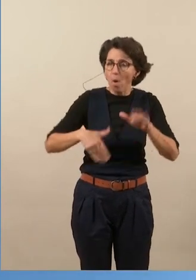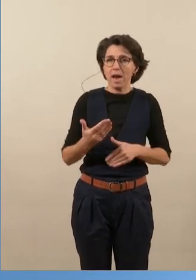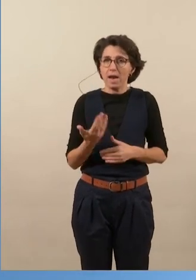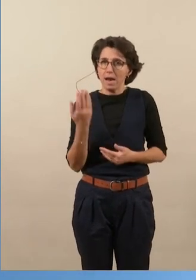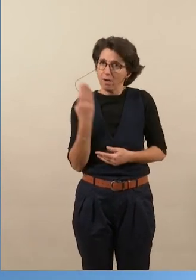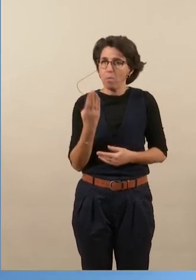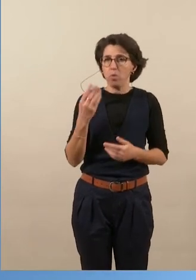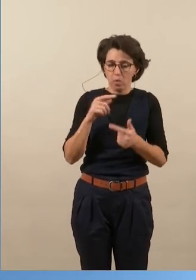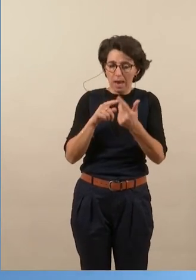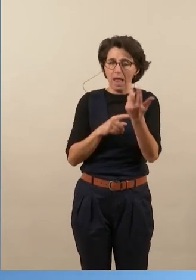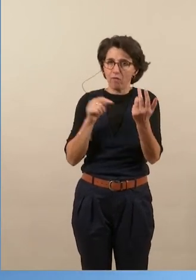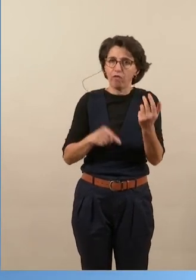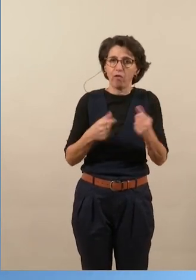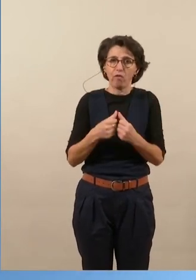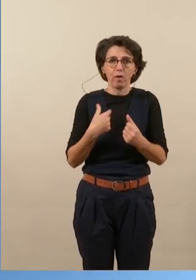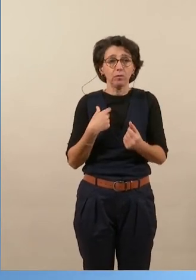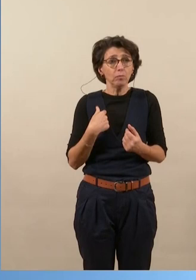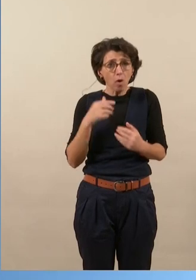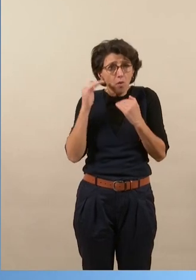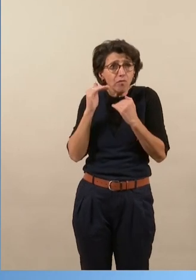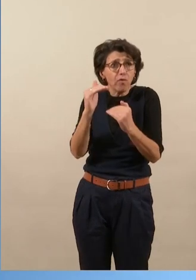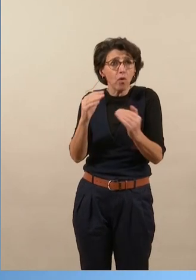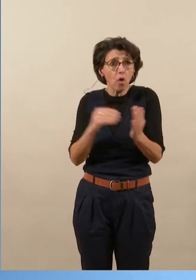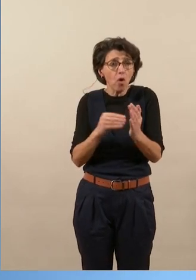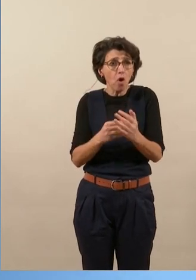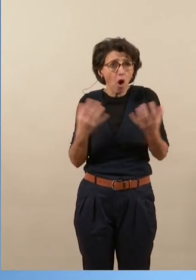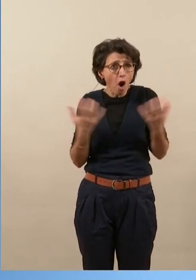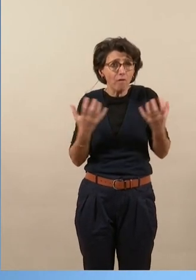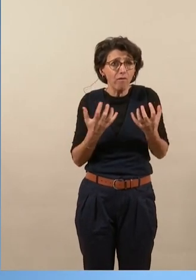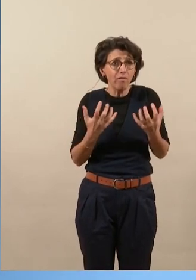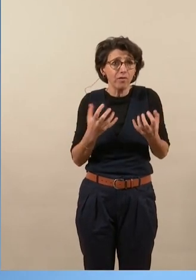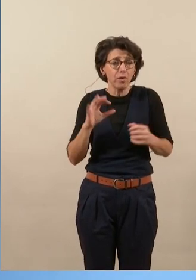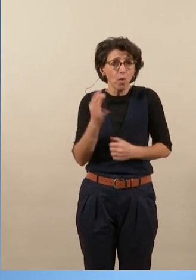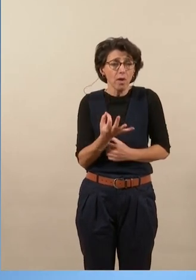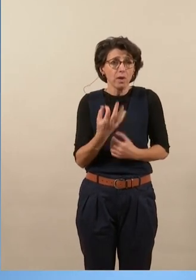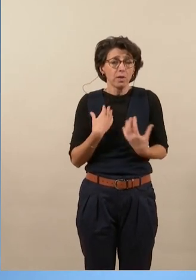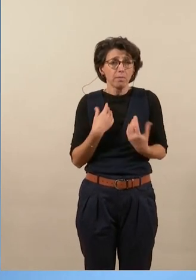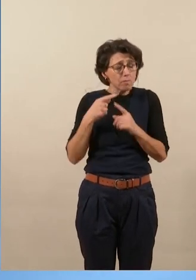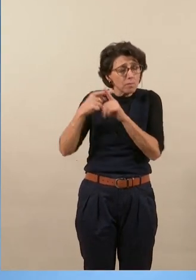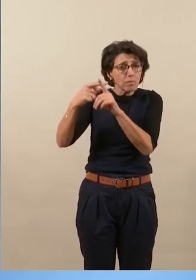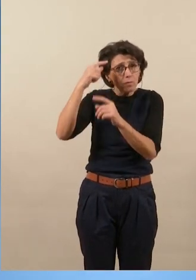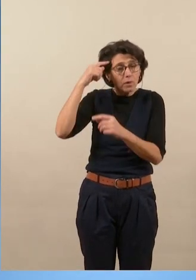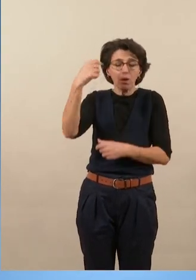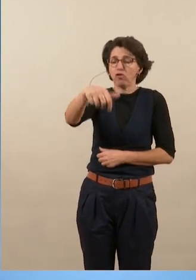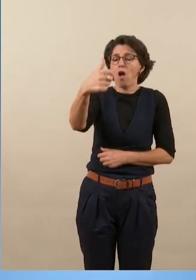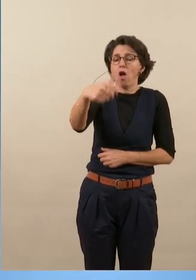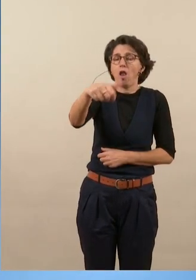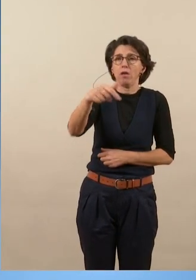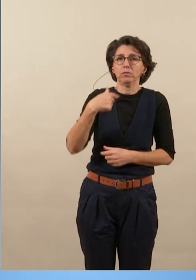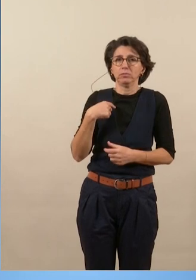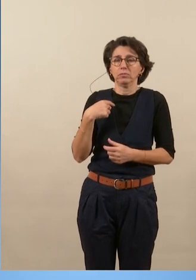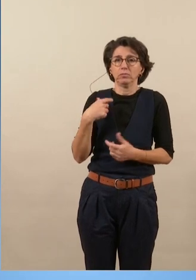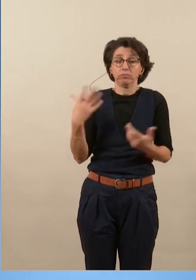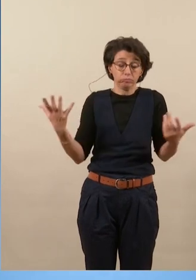réaliser tout simplement moi j'ai envie de croire encore donc voilà tout simplement et euh